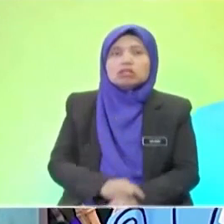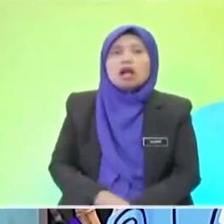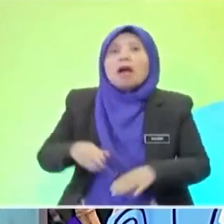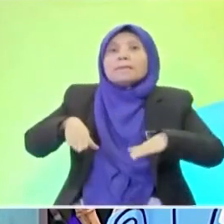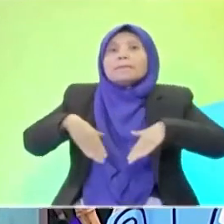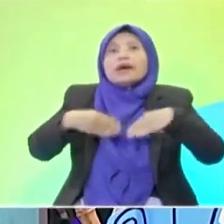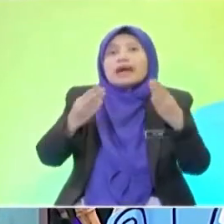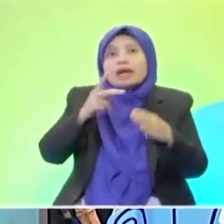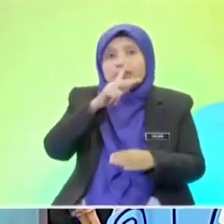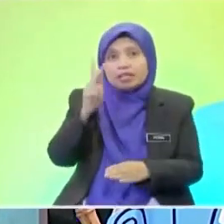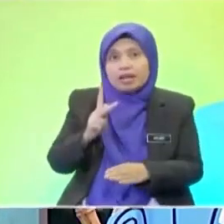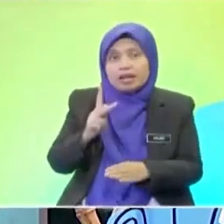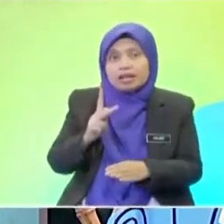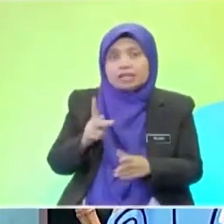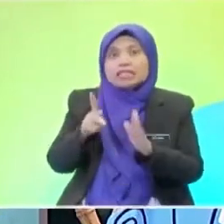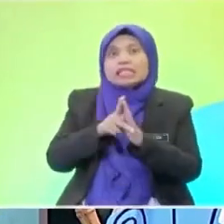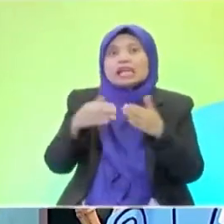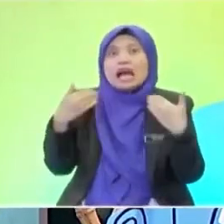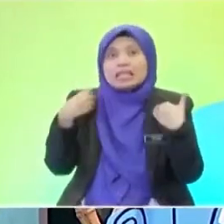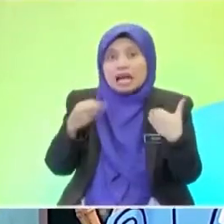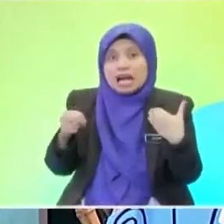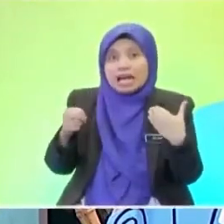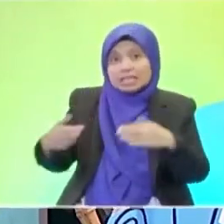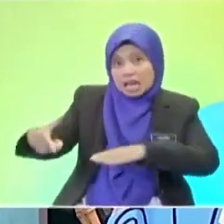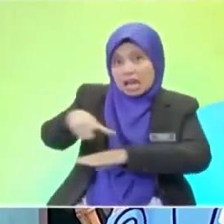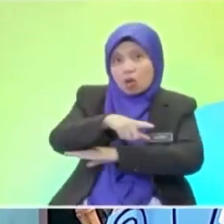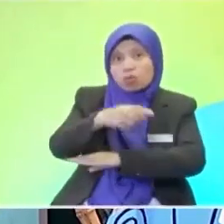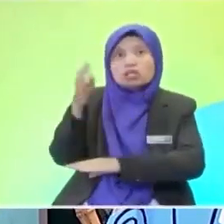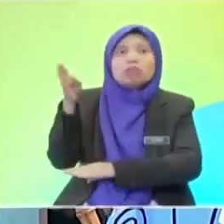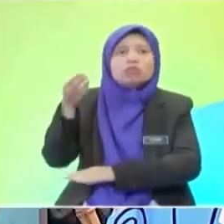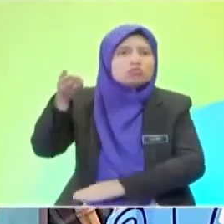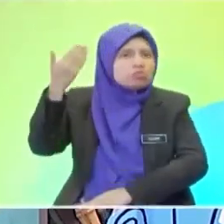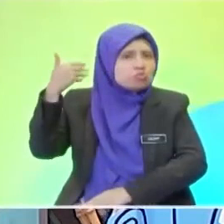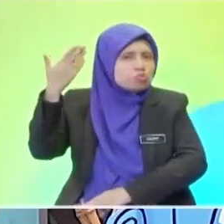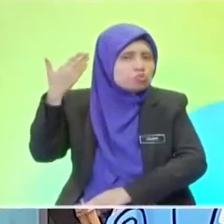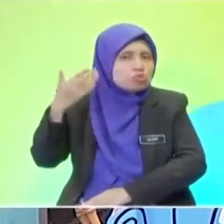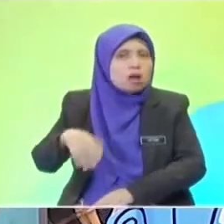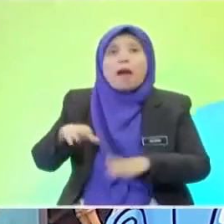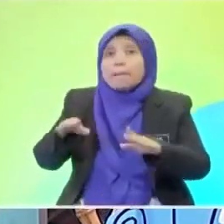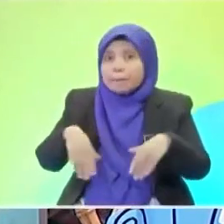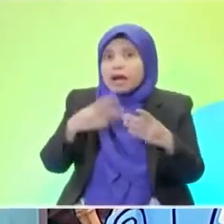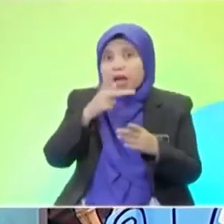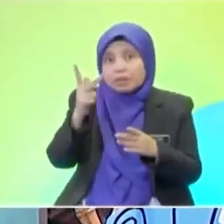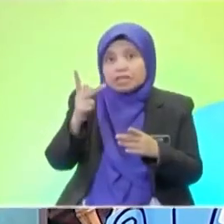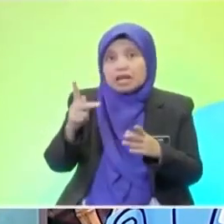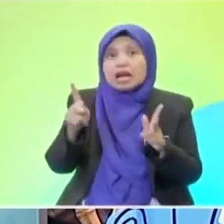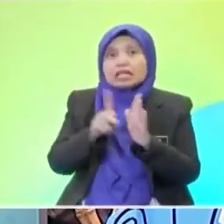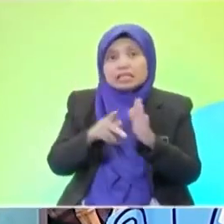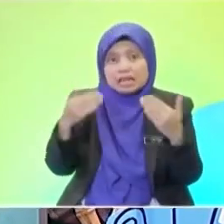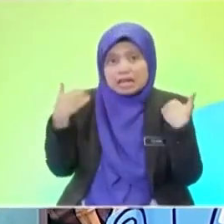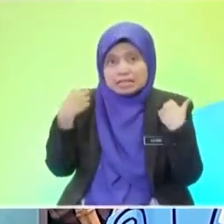Bagaimanakah keadaan Laut Biru dahulu Bagaimanakah keadaan